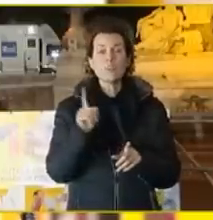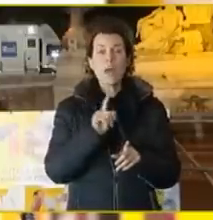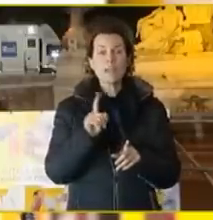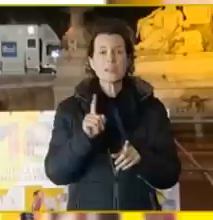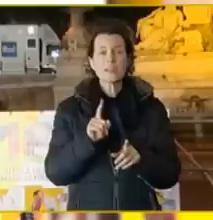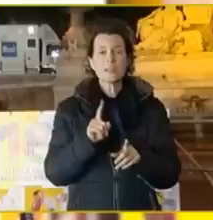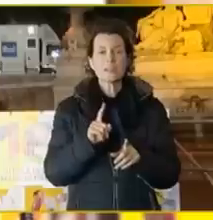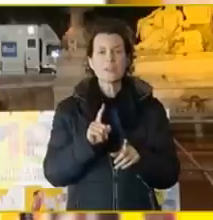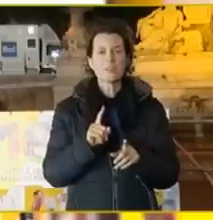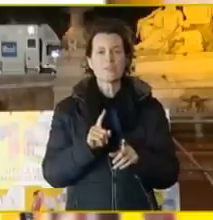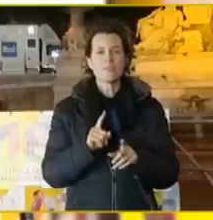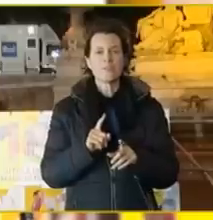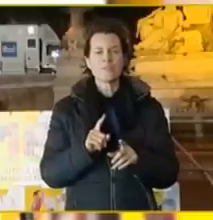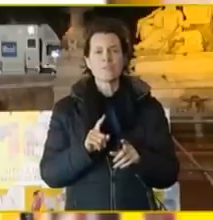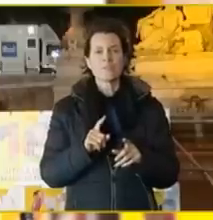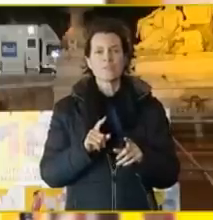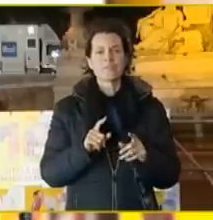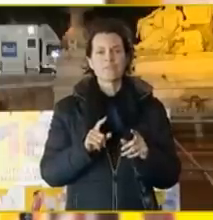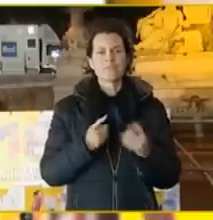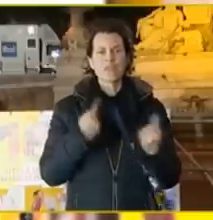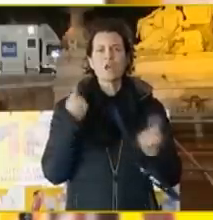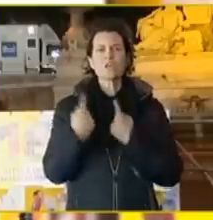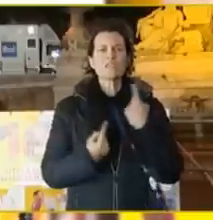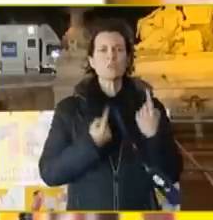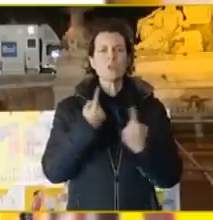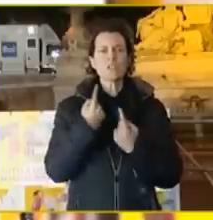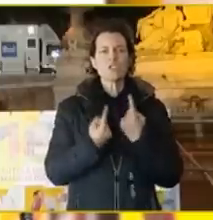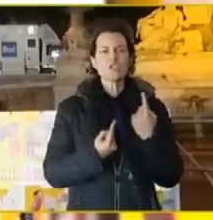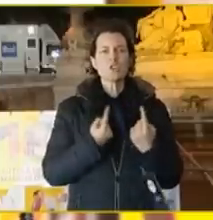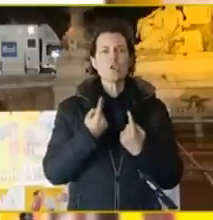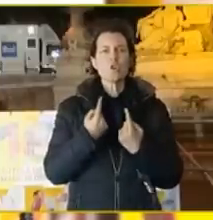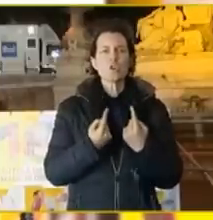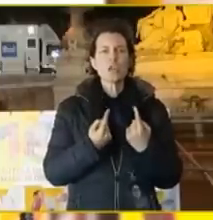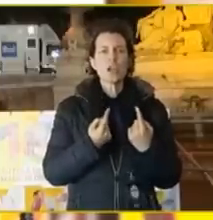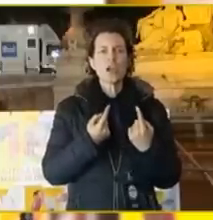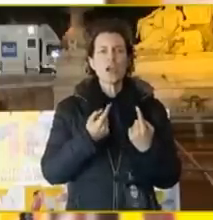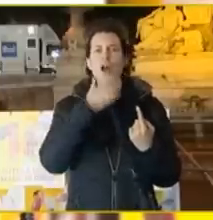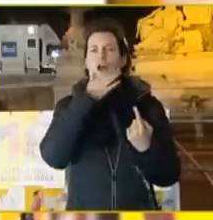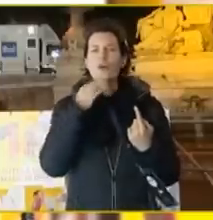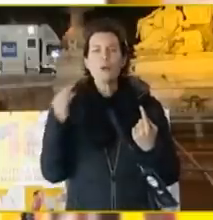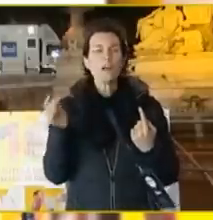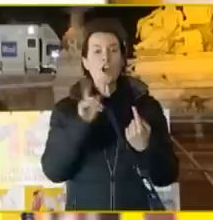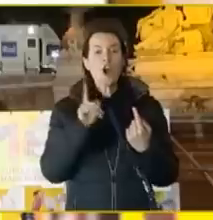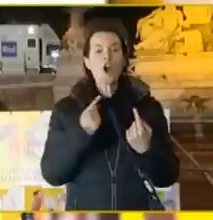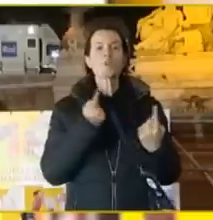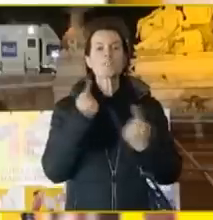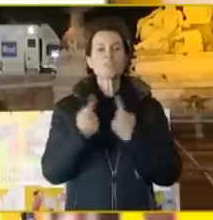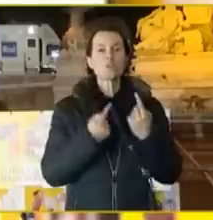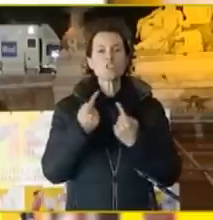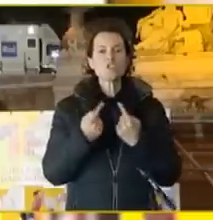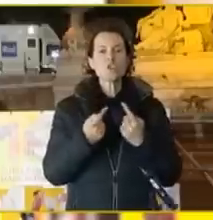da una questione romantica, ma proprio da una questione matematica. Oggi, per